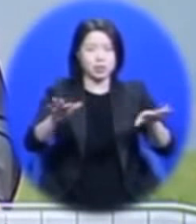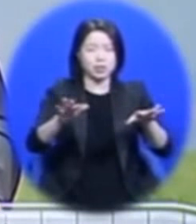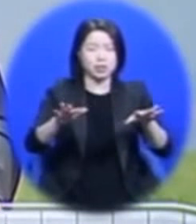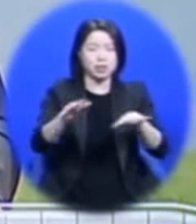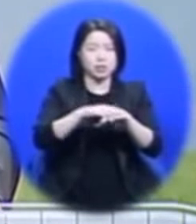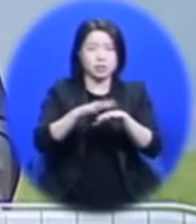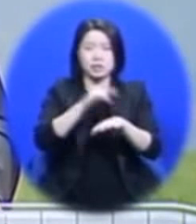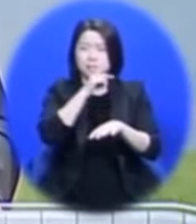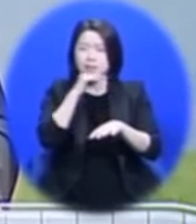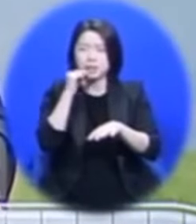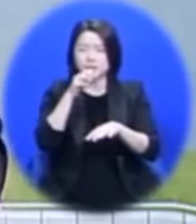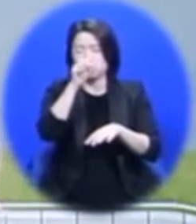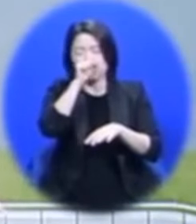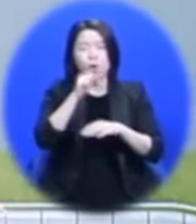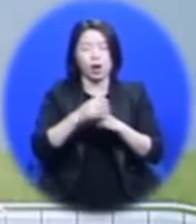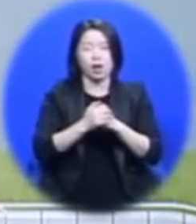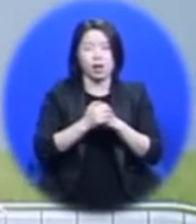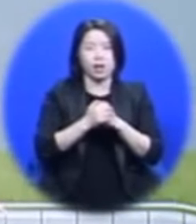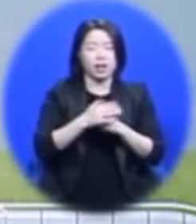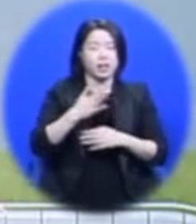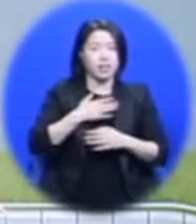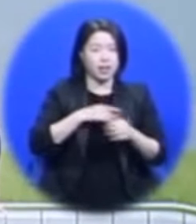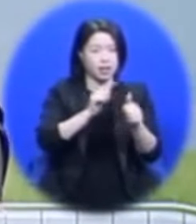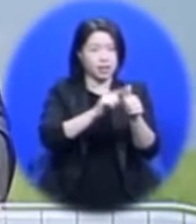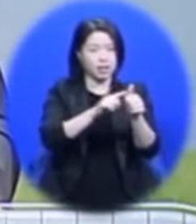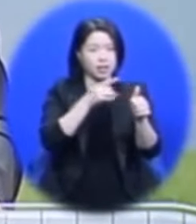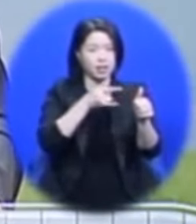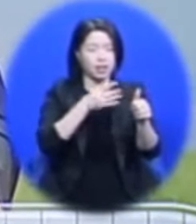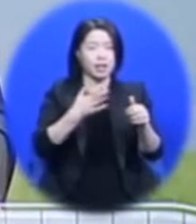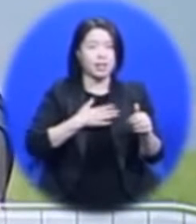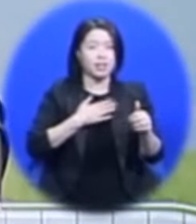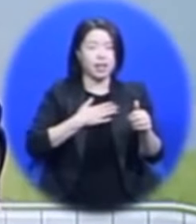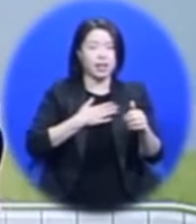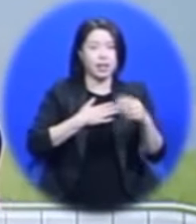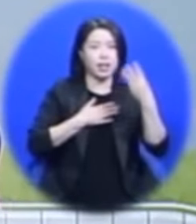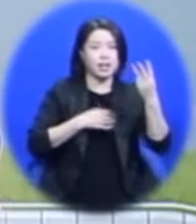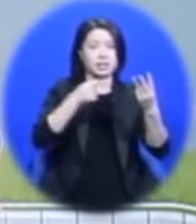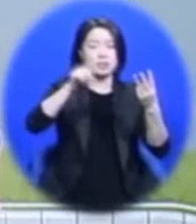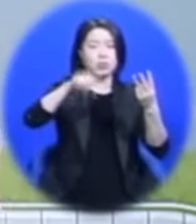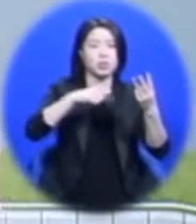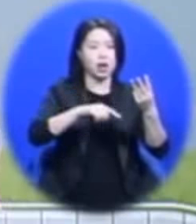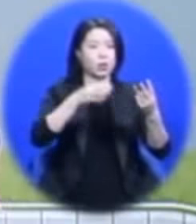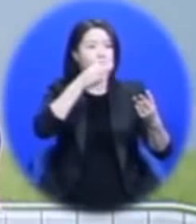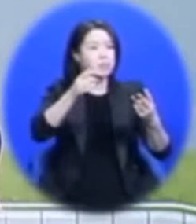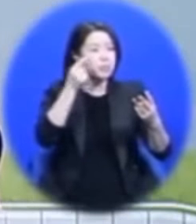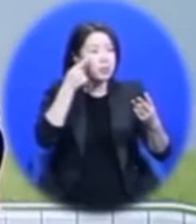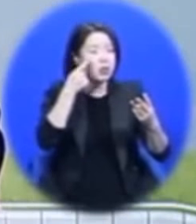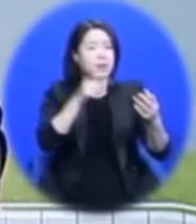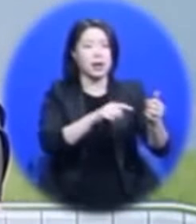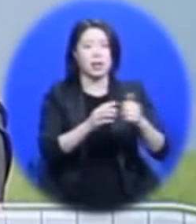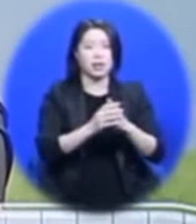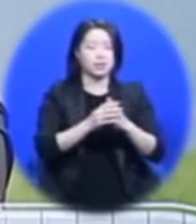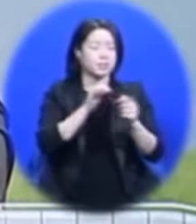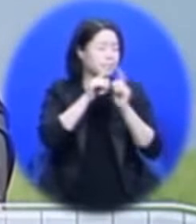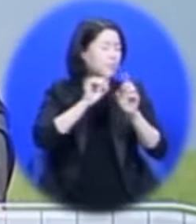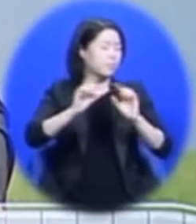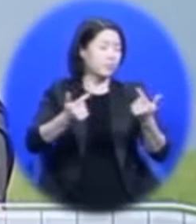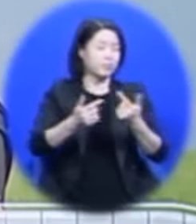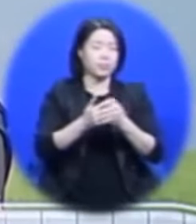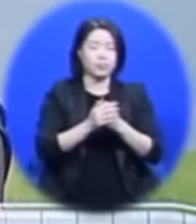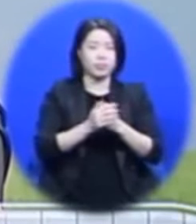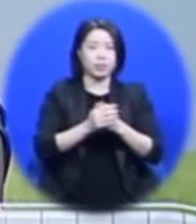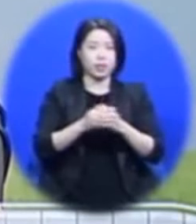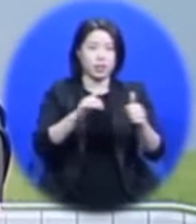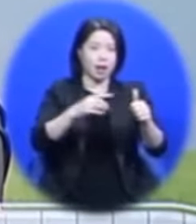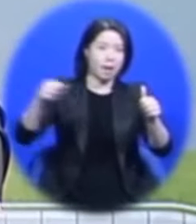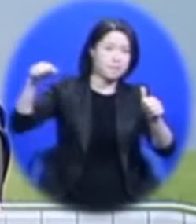멋있어 보였다. 내가 게리슨에게 나에게 삼촌이라고 불러봐 했더니 그는 말하려 들지 않았다. 한